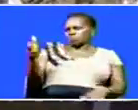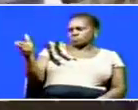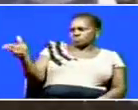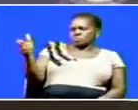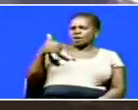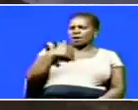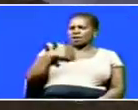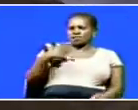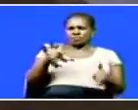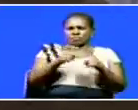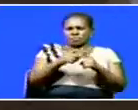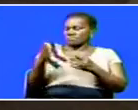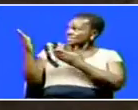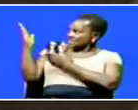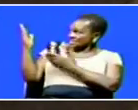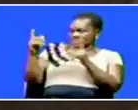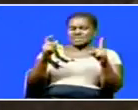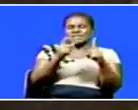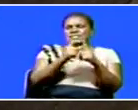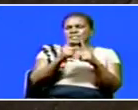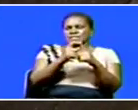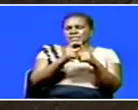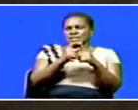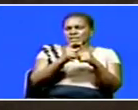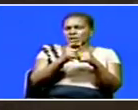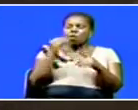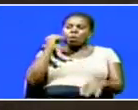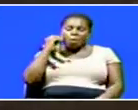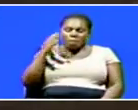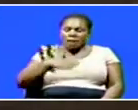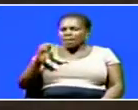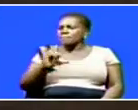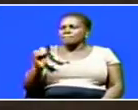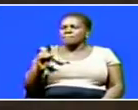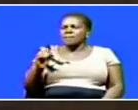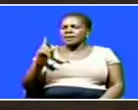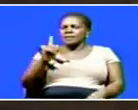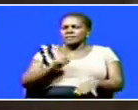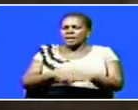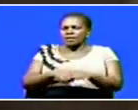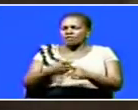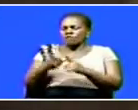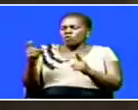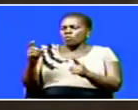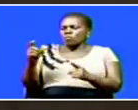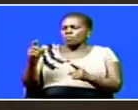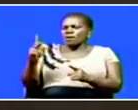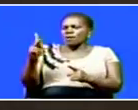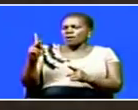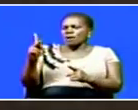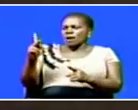hivi. Hii ni risasi. Na si kupigwa nikiwa kwangu. Nilipigwa nikitoka kahawa Garrison